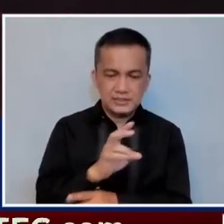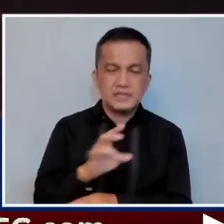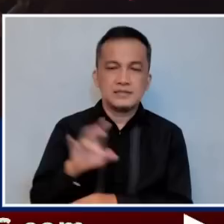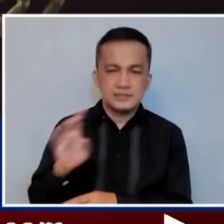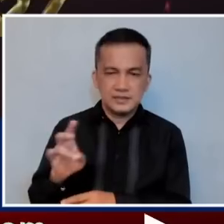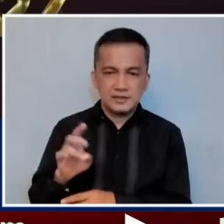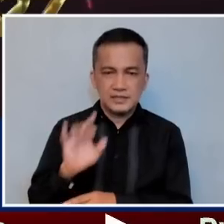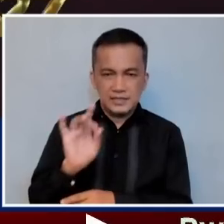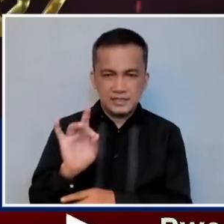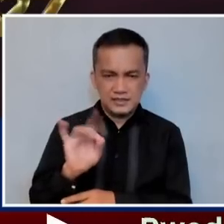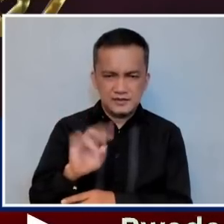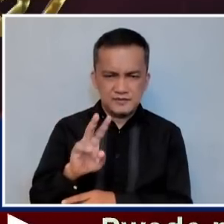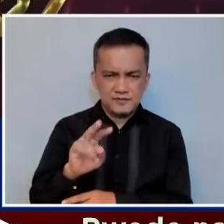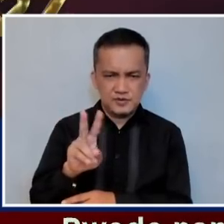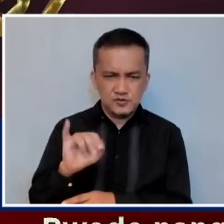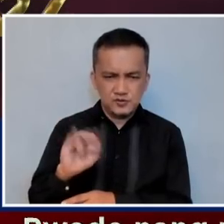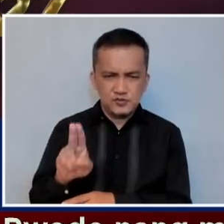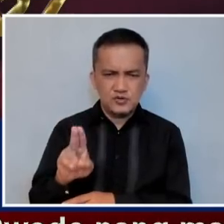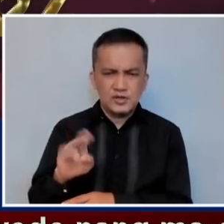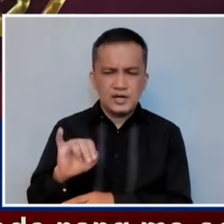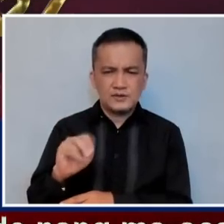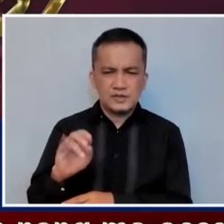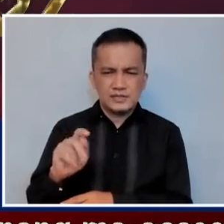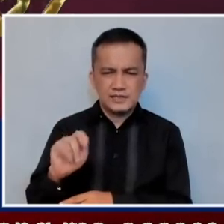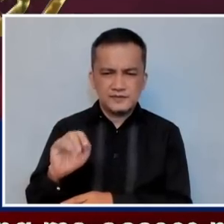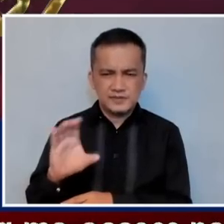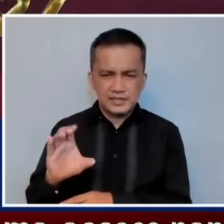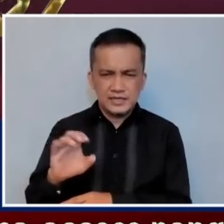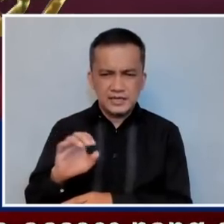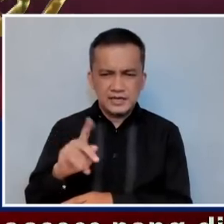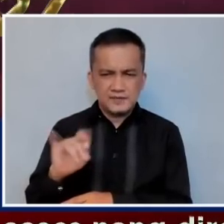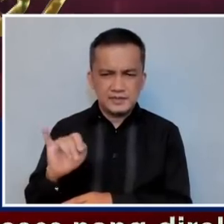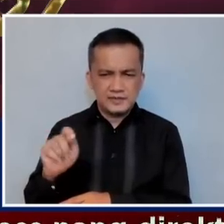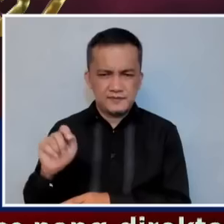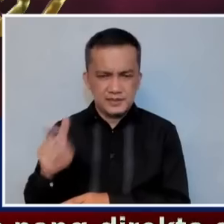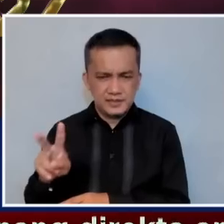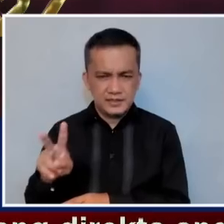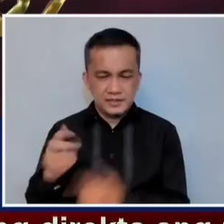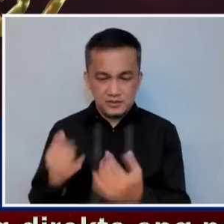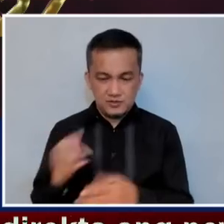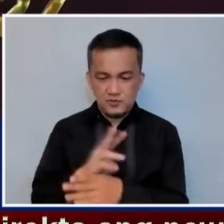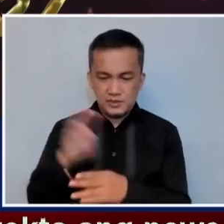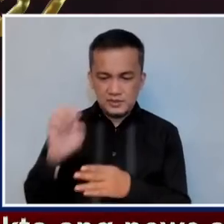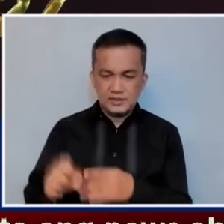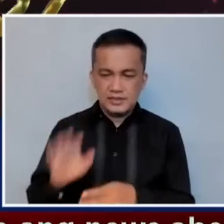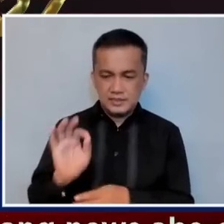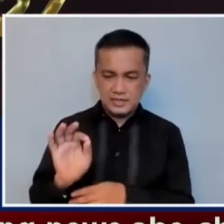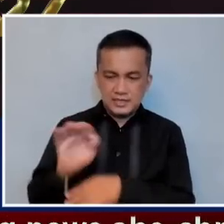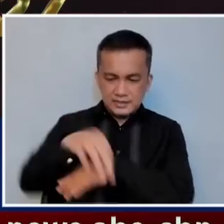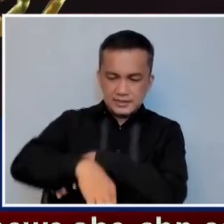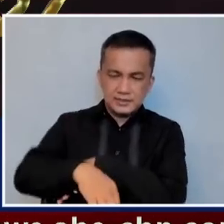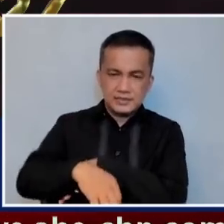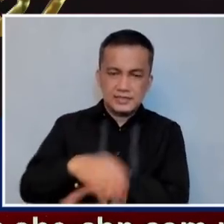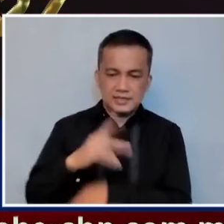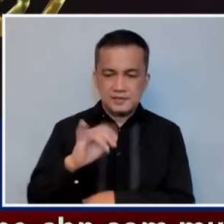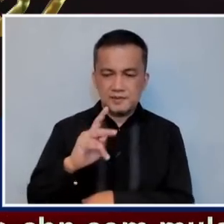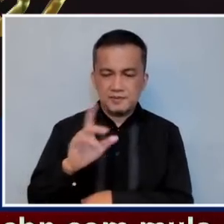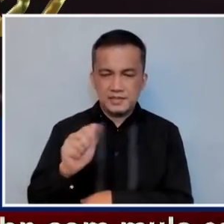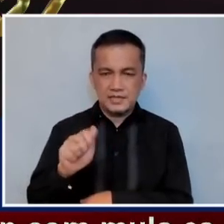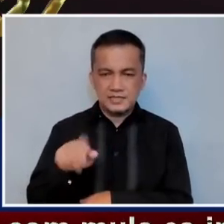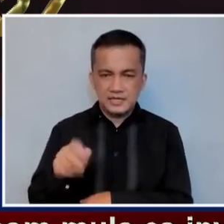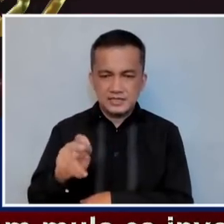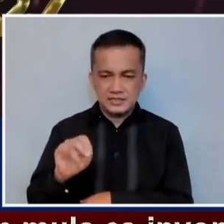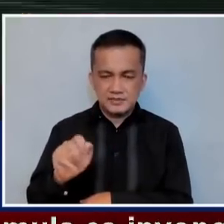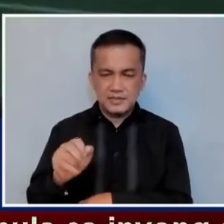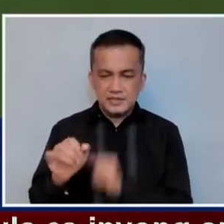View, I1TFC at IPTV. At ngayong weekend naman, 9 p.m., sa Kapamilya Channel, Jeepney TV